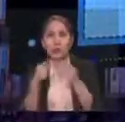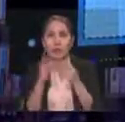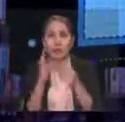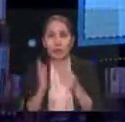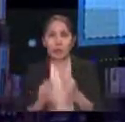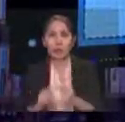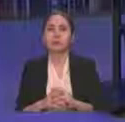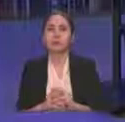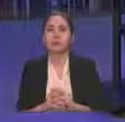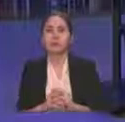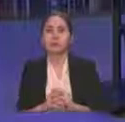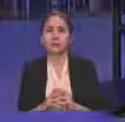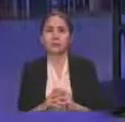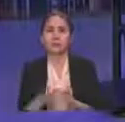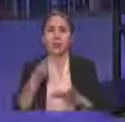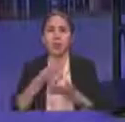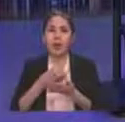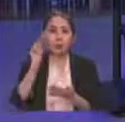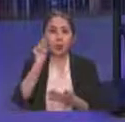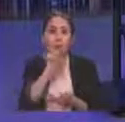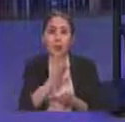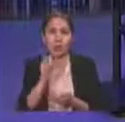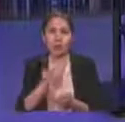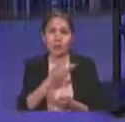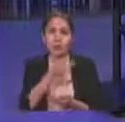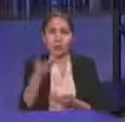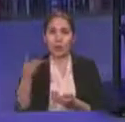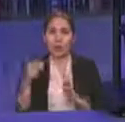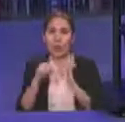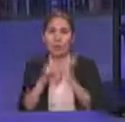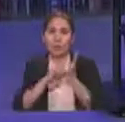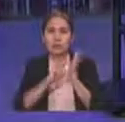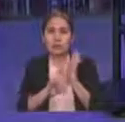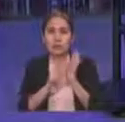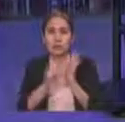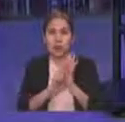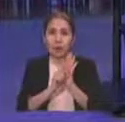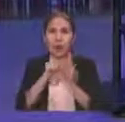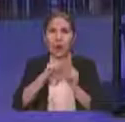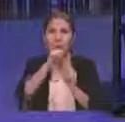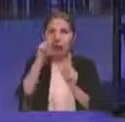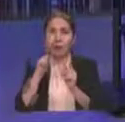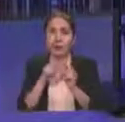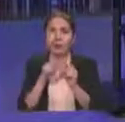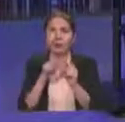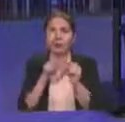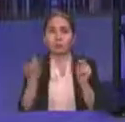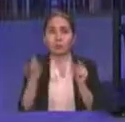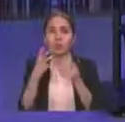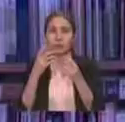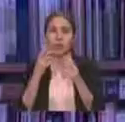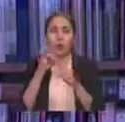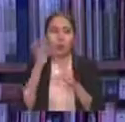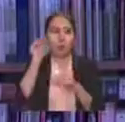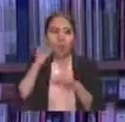ekan. Aziz o'quvchilar, sizlar bilan 6-sinfda aylana uzunligi mavzusini